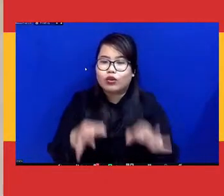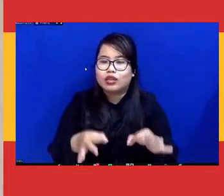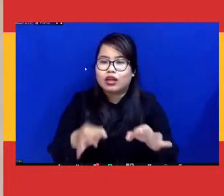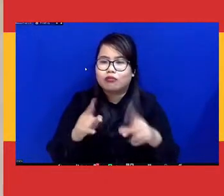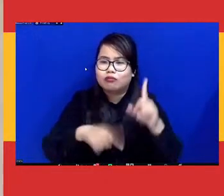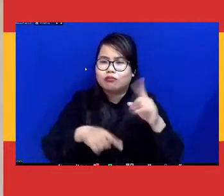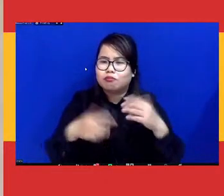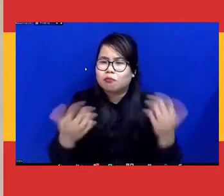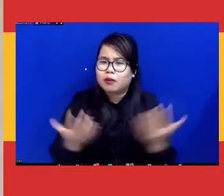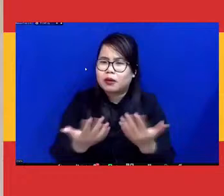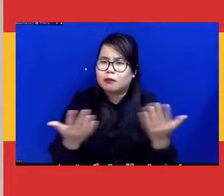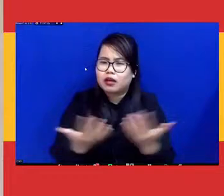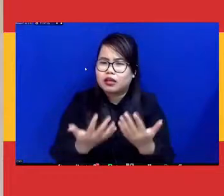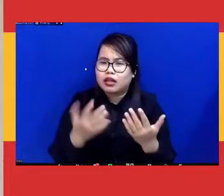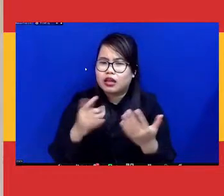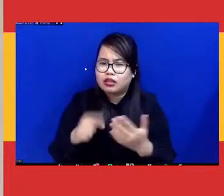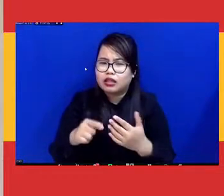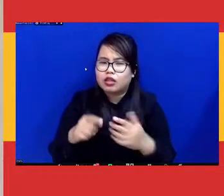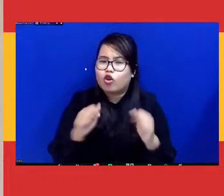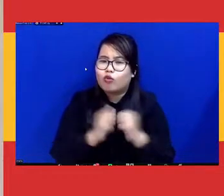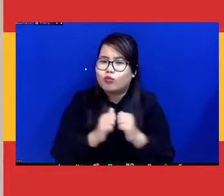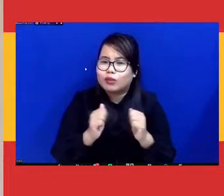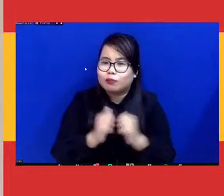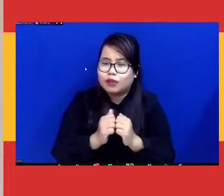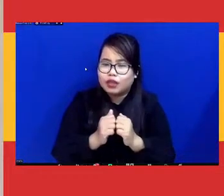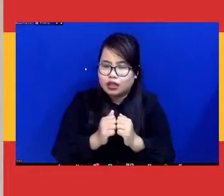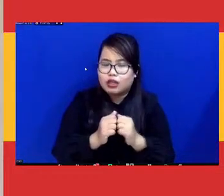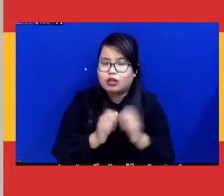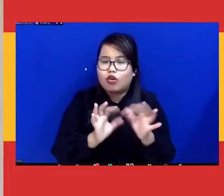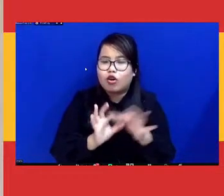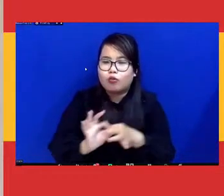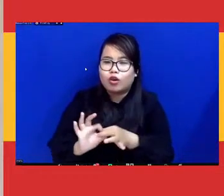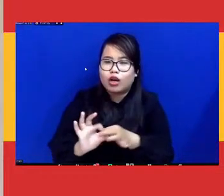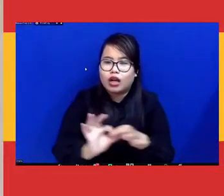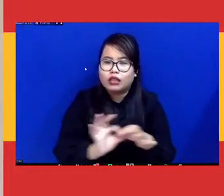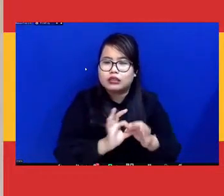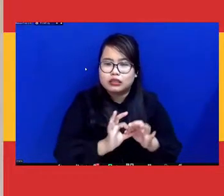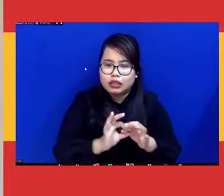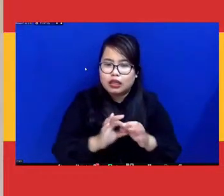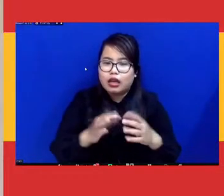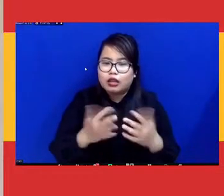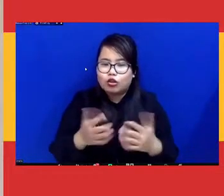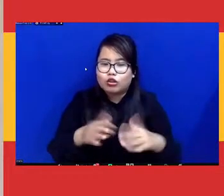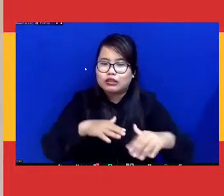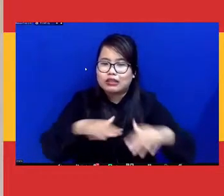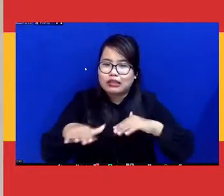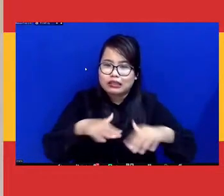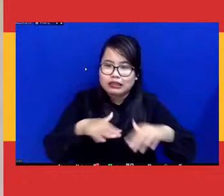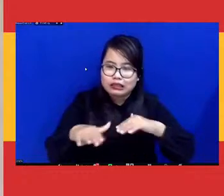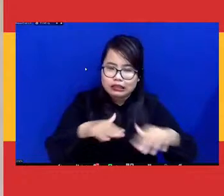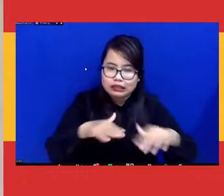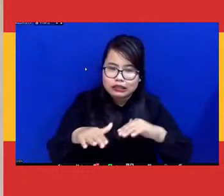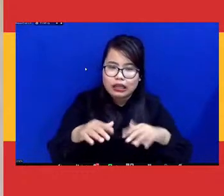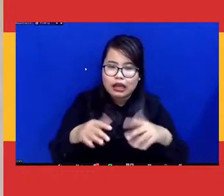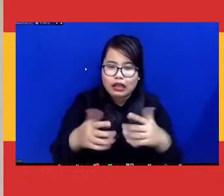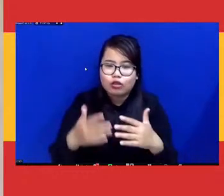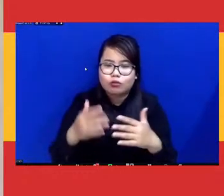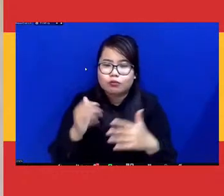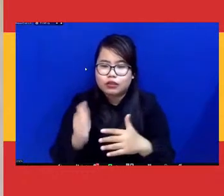bagaimana true leadership commitment dalam kolaborasi, kemudian akselerasi strategi, kemudian yang berbasis